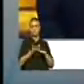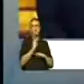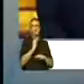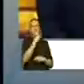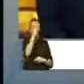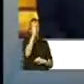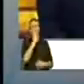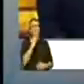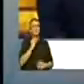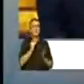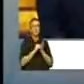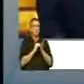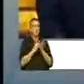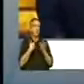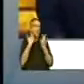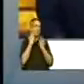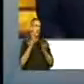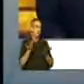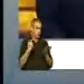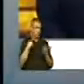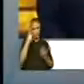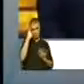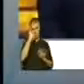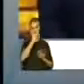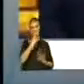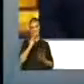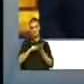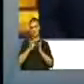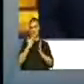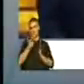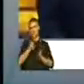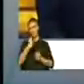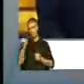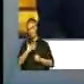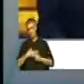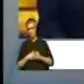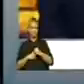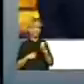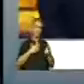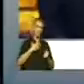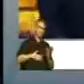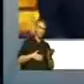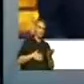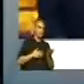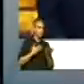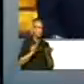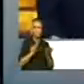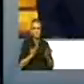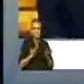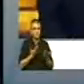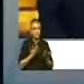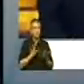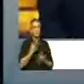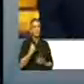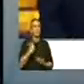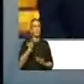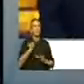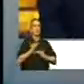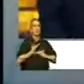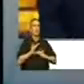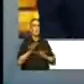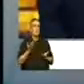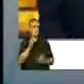טראמפ צריכה ישראל לצפות? אני יודע, אנחנו יודעים מה רוצים פוליטיקאים מהצד הזה, אנחנו יודעים מה רוצים פוליטיקאים מהצד הזה, אבל מה אנחנו הולכים לקבל?